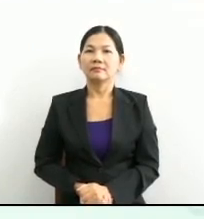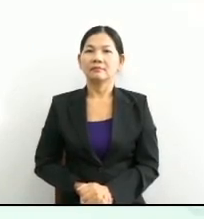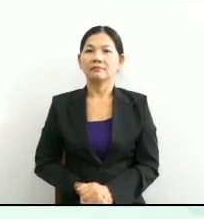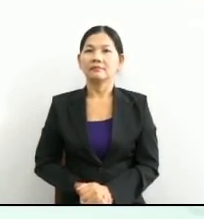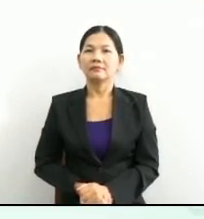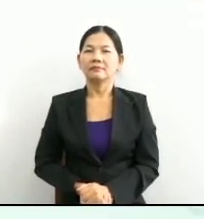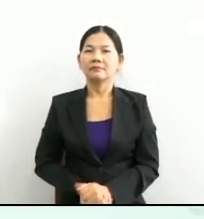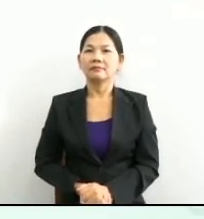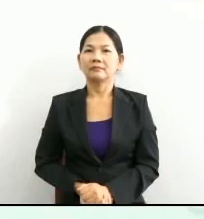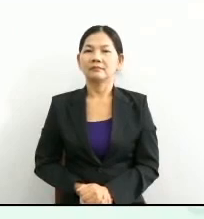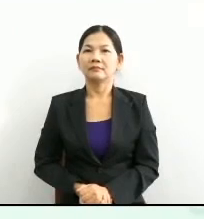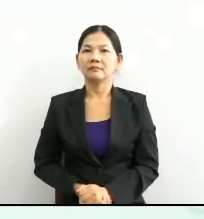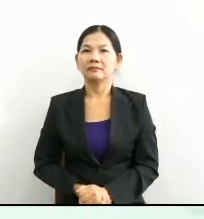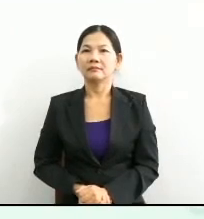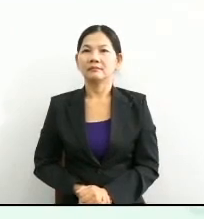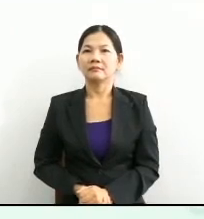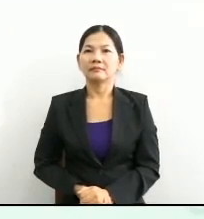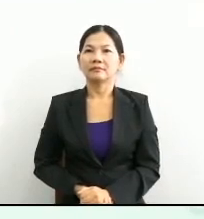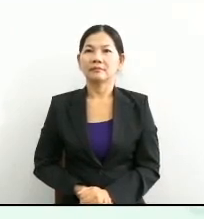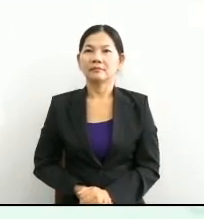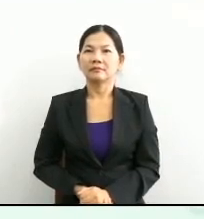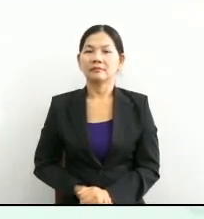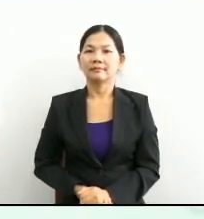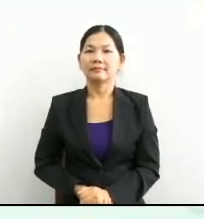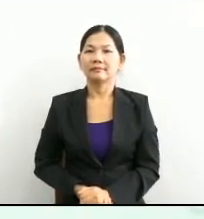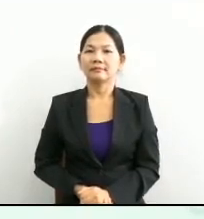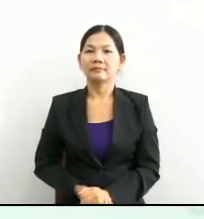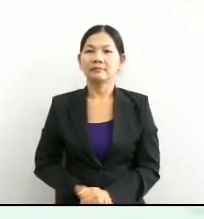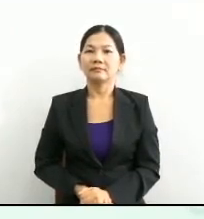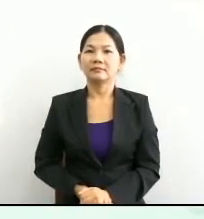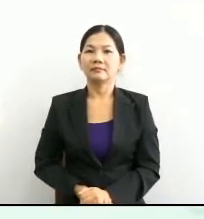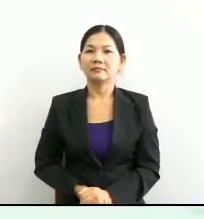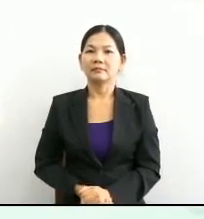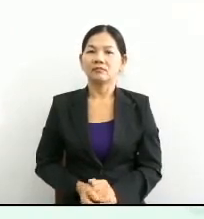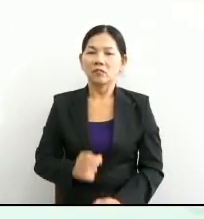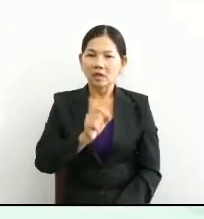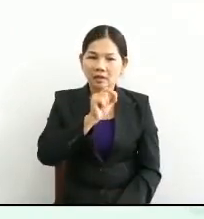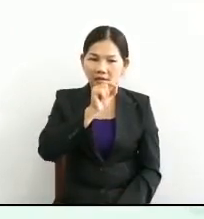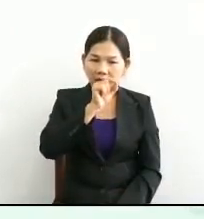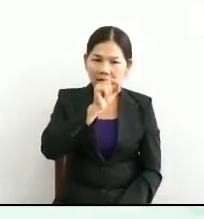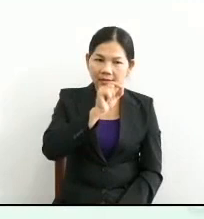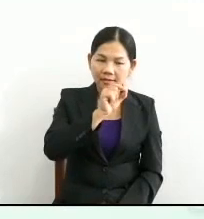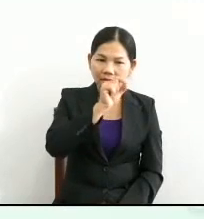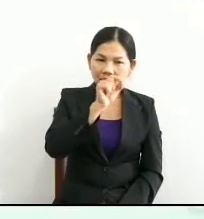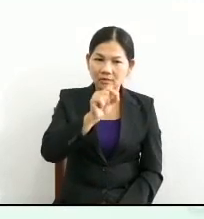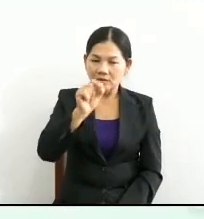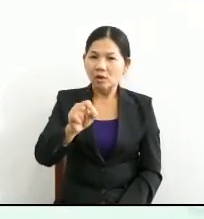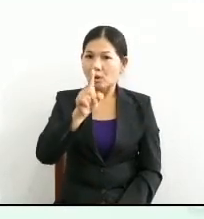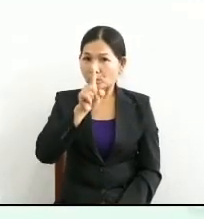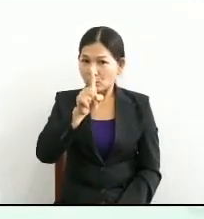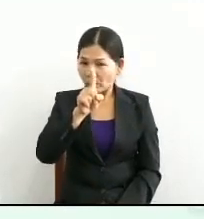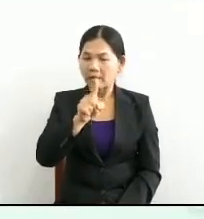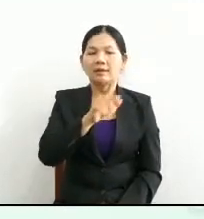sơ sơ con nó bạch liên pê chứ à sọp trắng cái ở những chặt chẳng chân con được sơ mũi mũi tam lập nằm nói ham sọ sơ bằng chà nó con